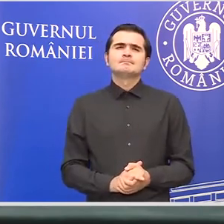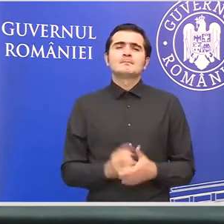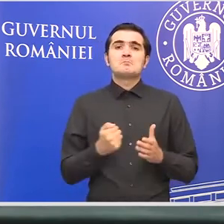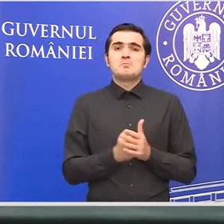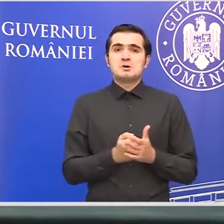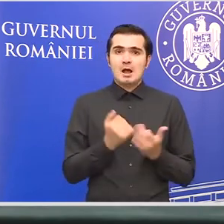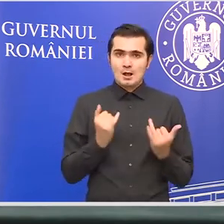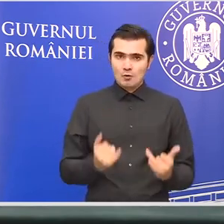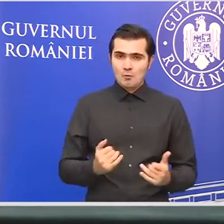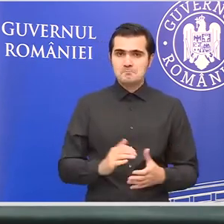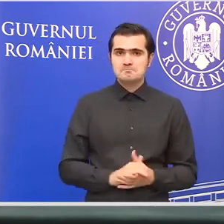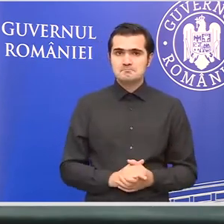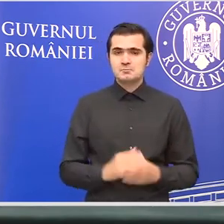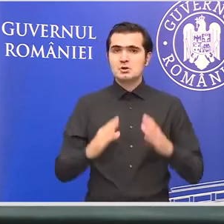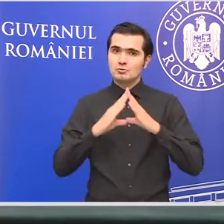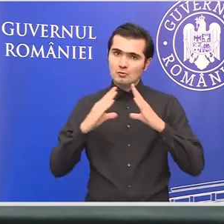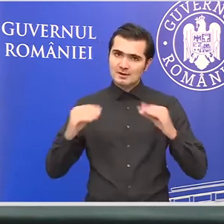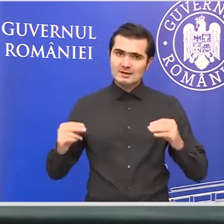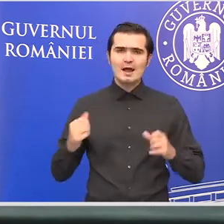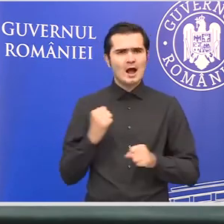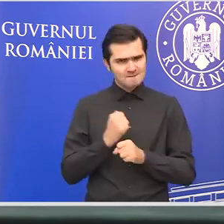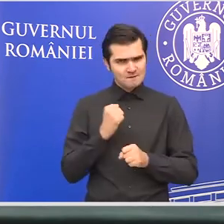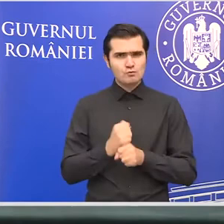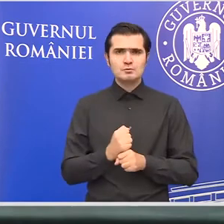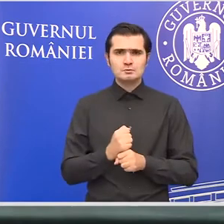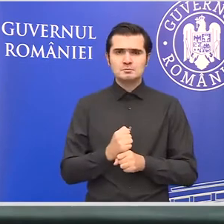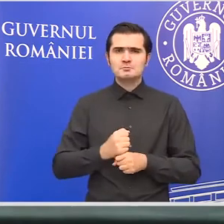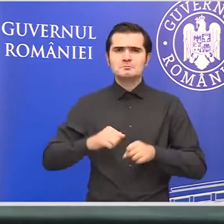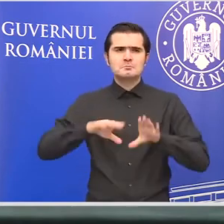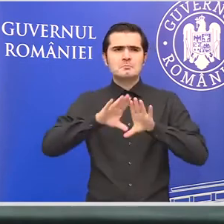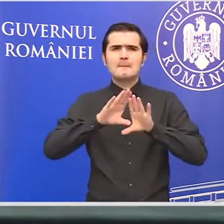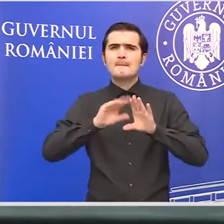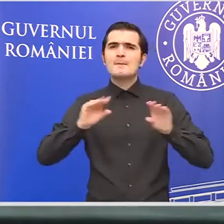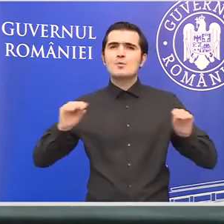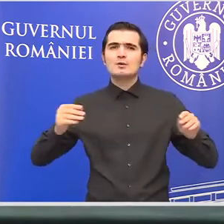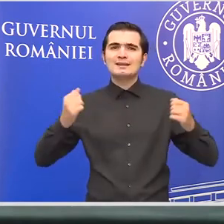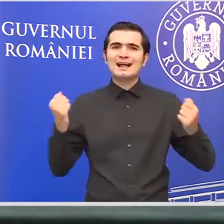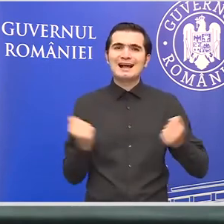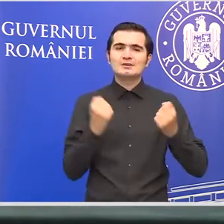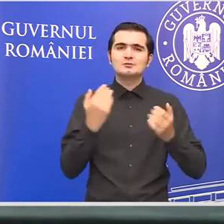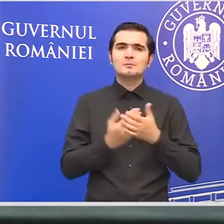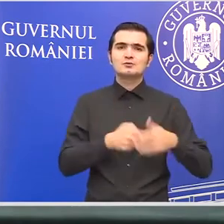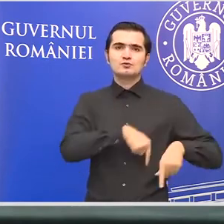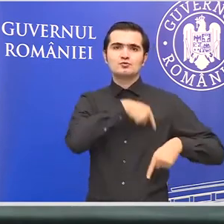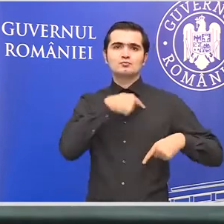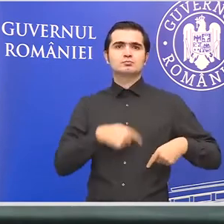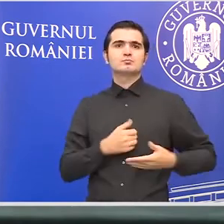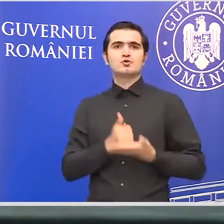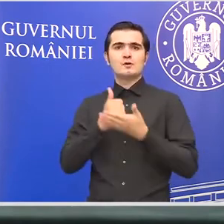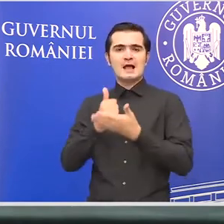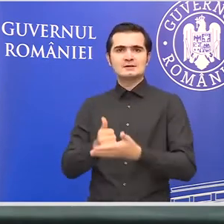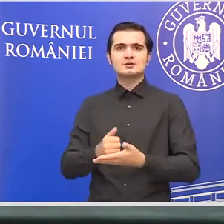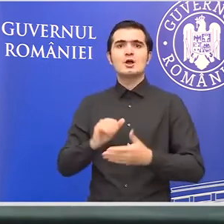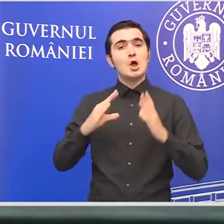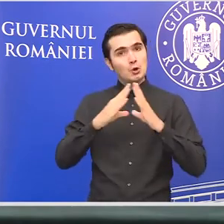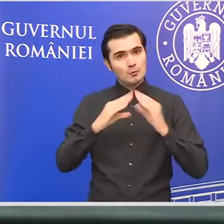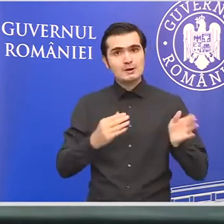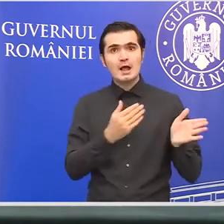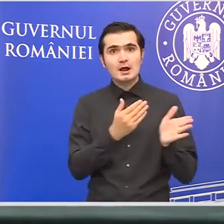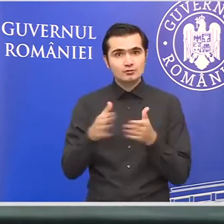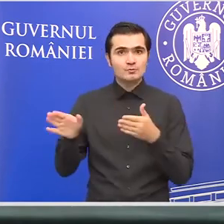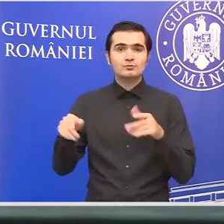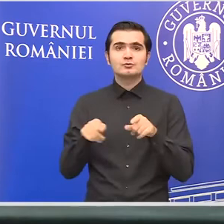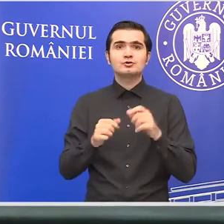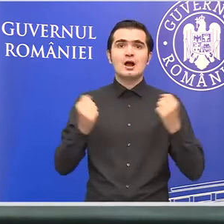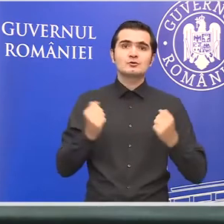Până în momentul de față, România a făcut mai multe acțiuni de donație și a demarat și acțiuni